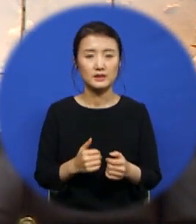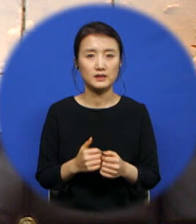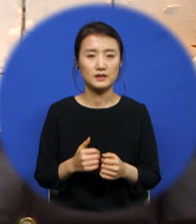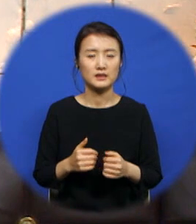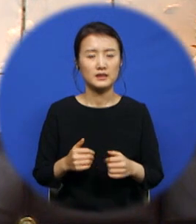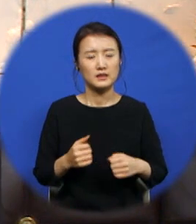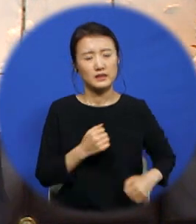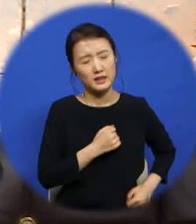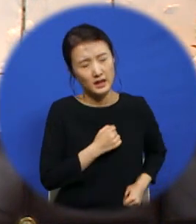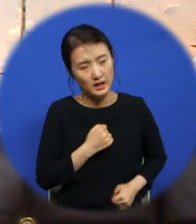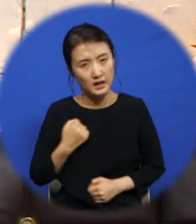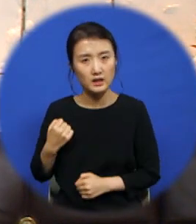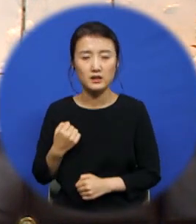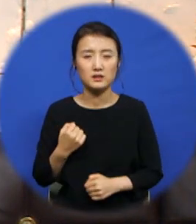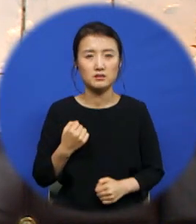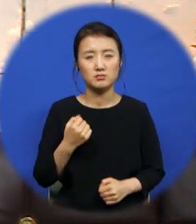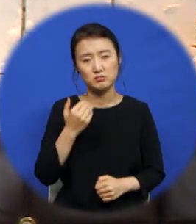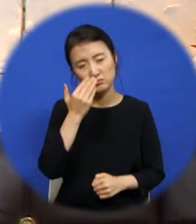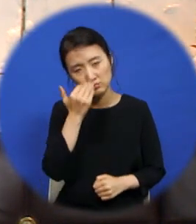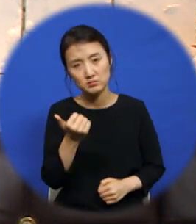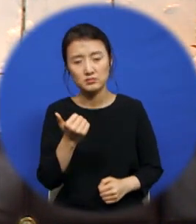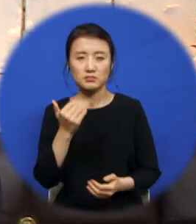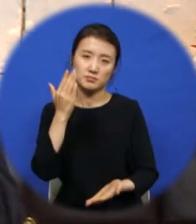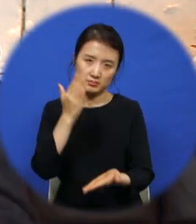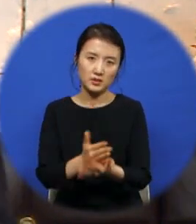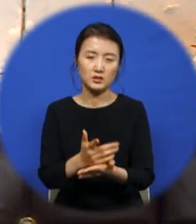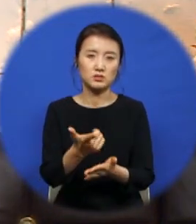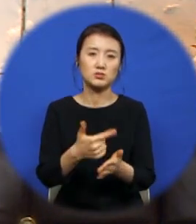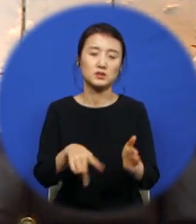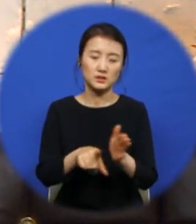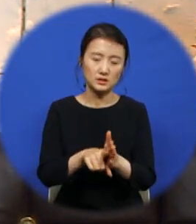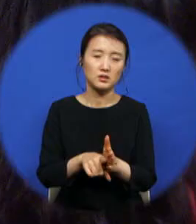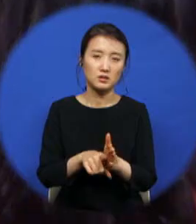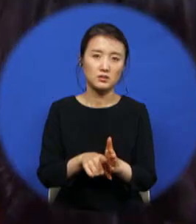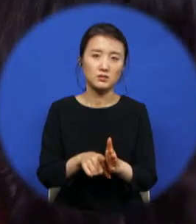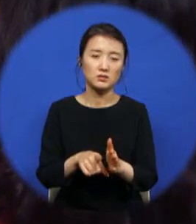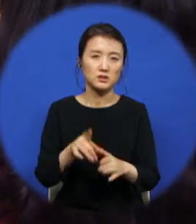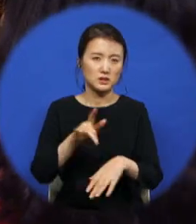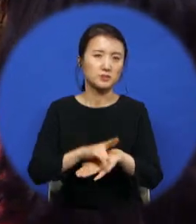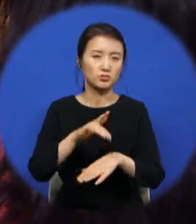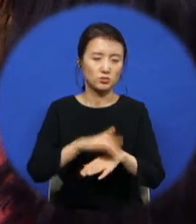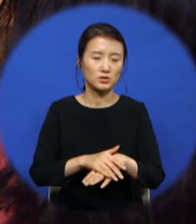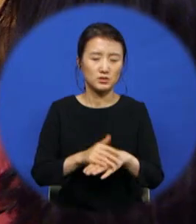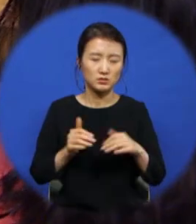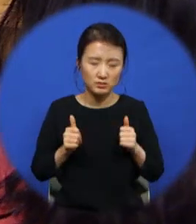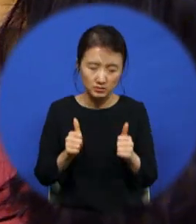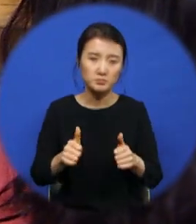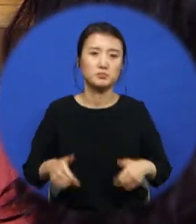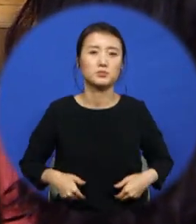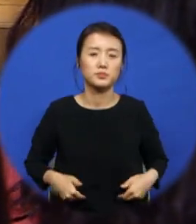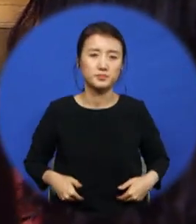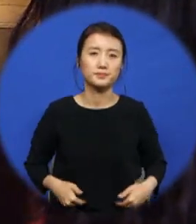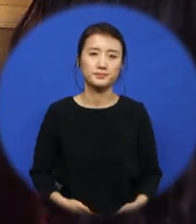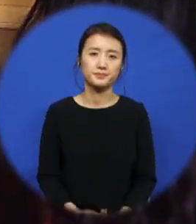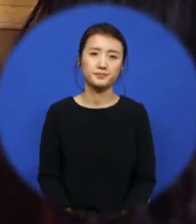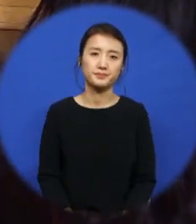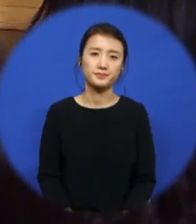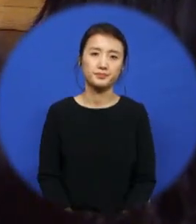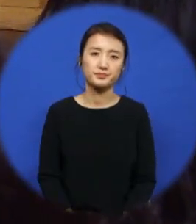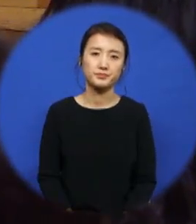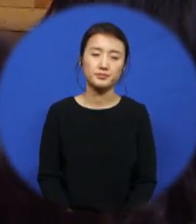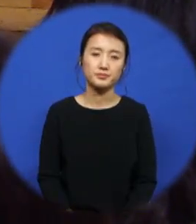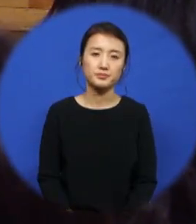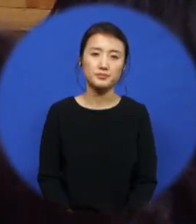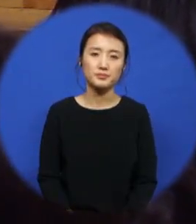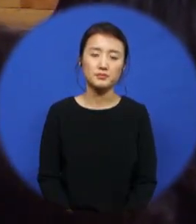흐름과 무료함을 제가 하는 그런 습관이 대단히 중 나당 제말 여러분 염두 해 주시면 좋겠습니다 여름 다섯